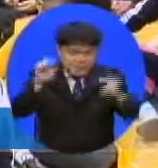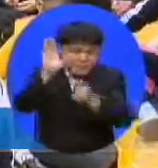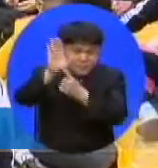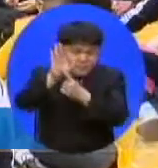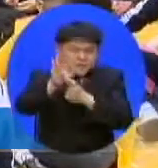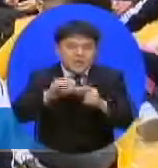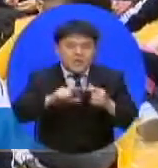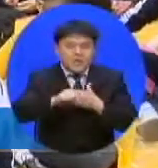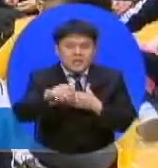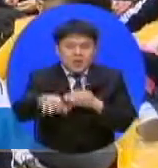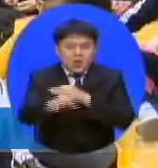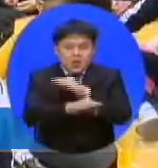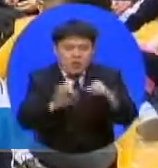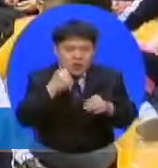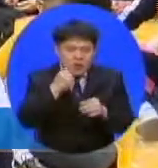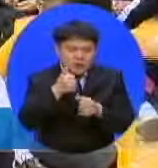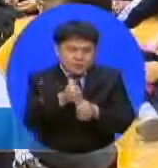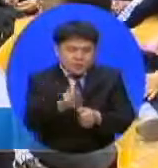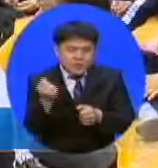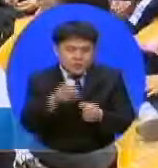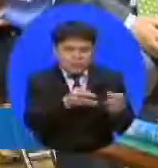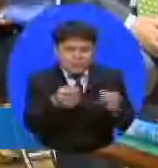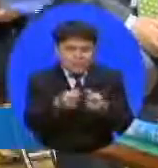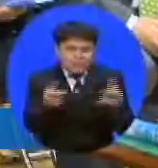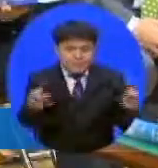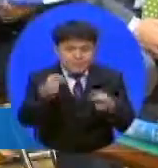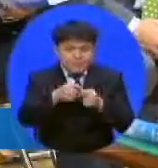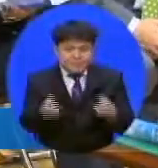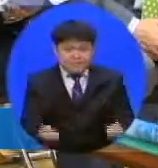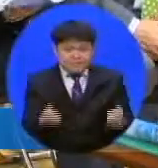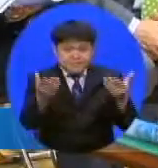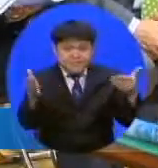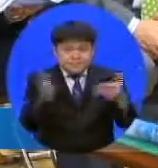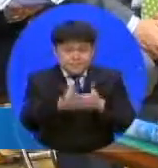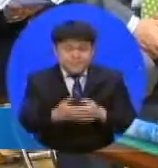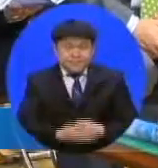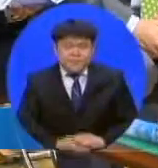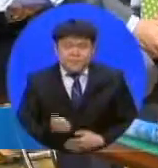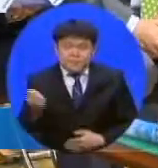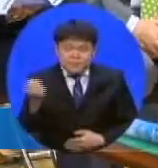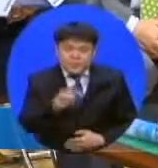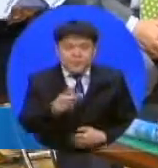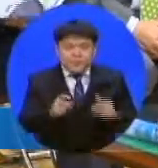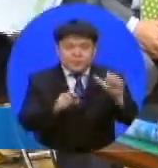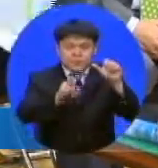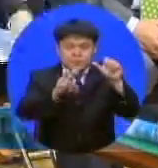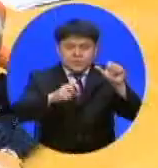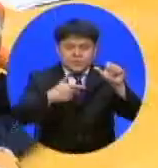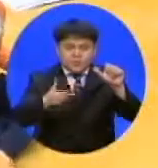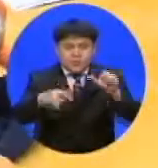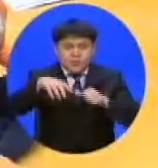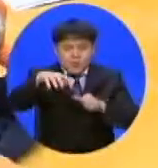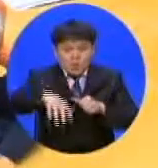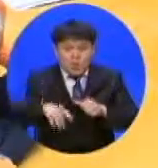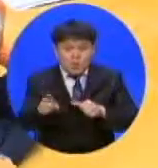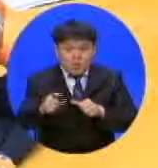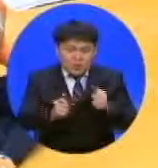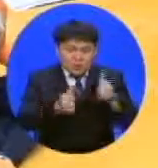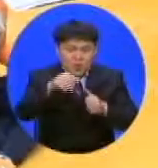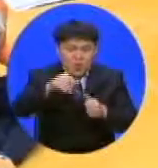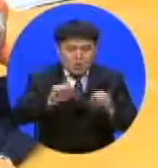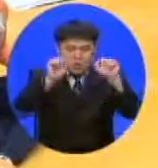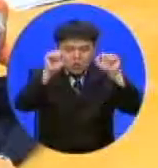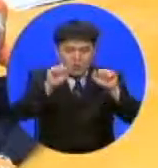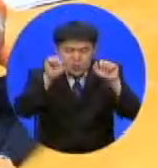지역경제를 극복하고 투자 활성화를 위한 한마당 행사가 펼쳐졌습니다. 또한 26일에는 진남 경기장에서 체육대회가